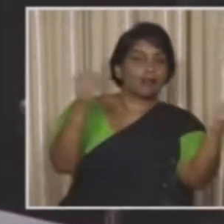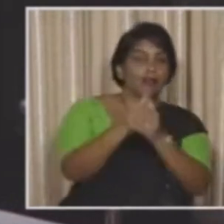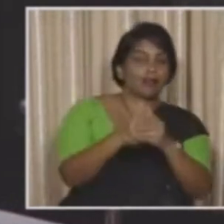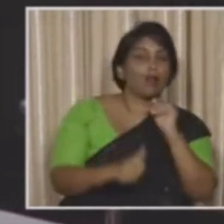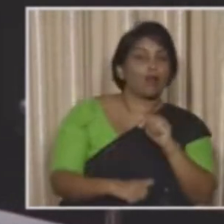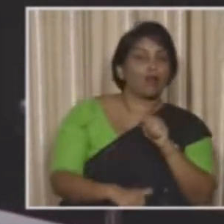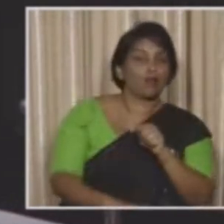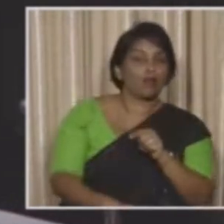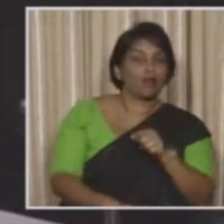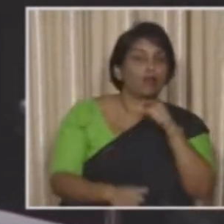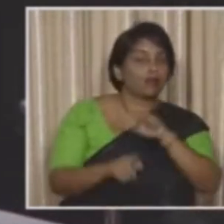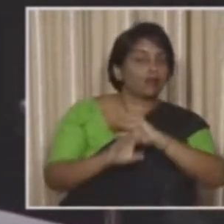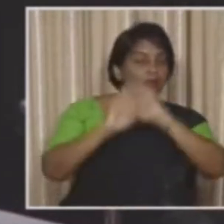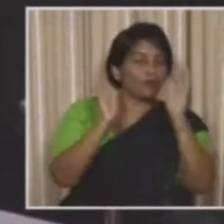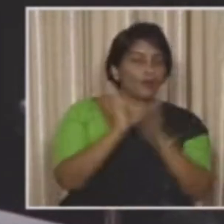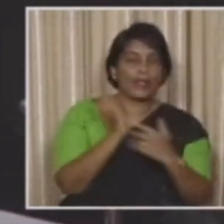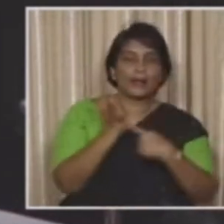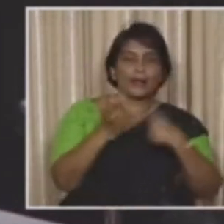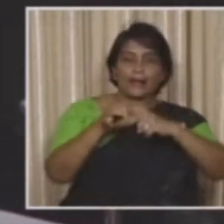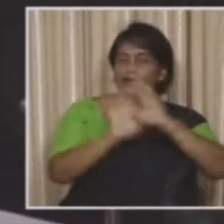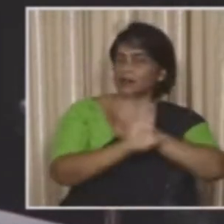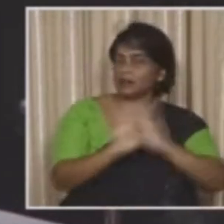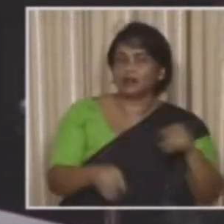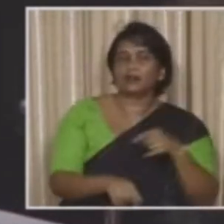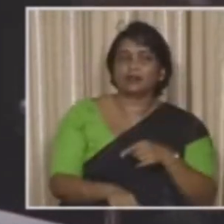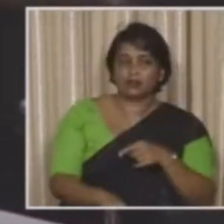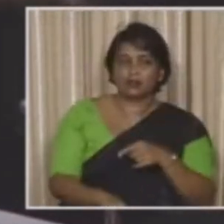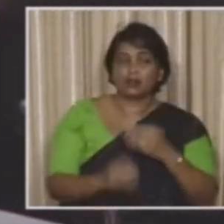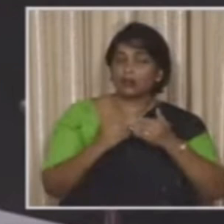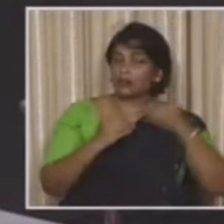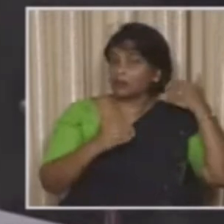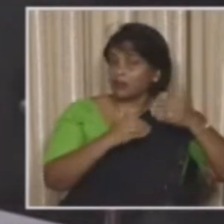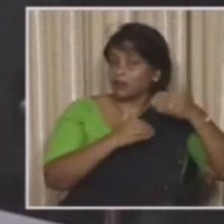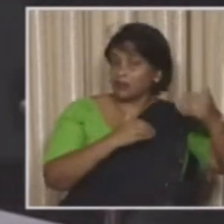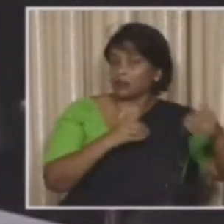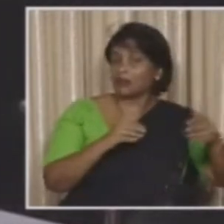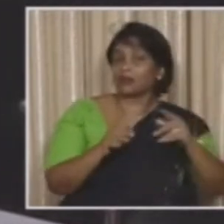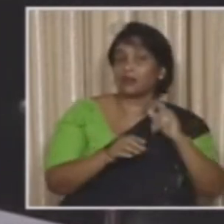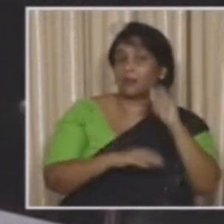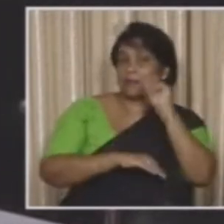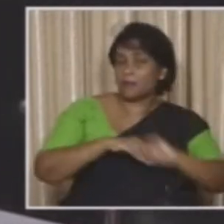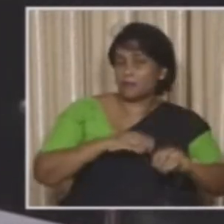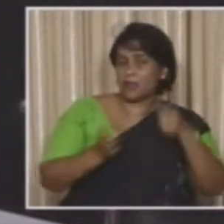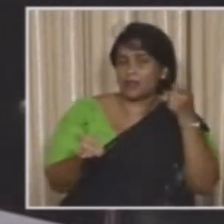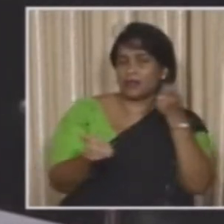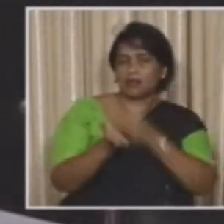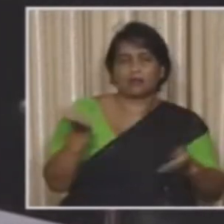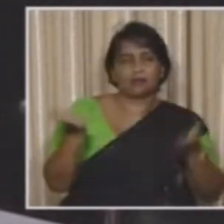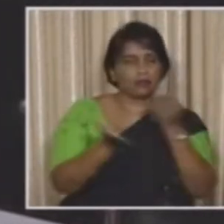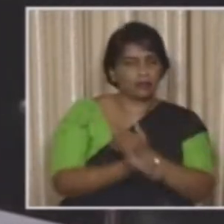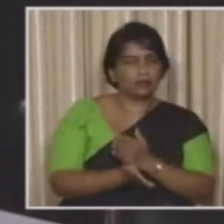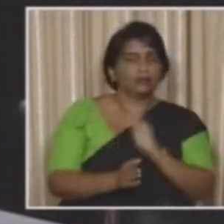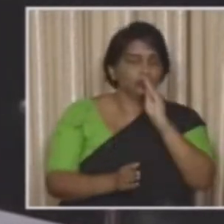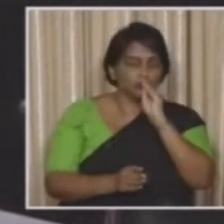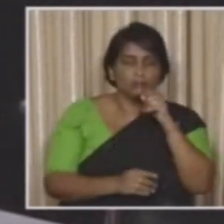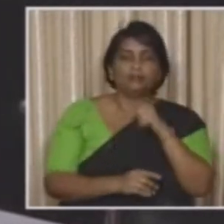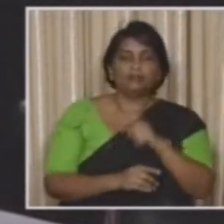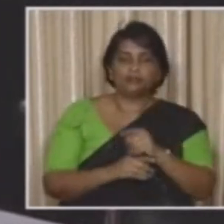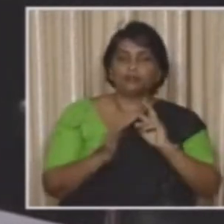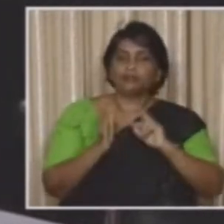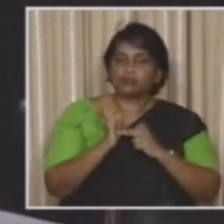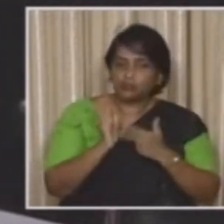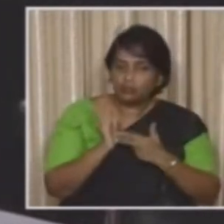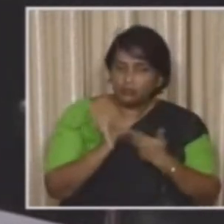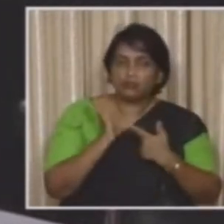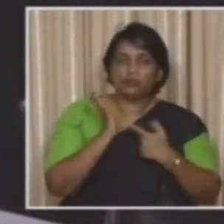කවුද? මේකක්වත් ටෙන්ඩර් ගඳවන්නේ නේ. මේවා දිගු කාලක ගිවිසුම් මේවා. අඩුමතරමේ නම් මෙහෙම ව්‍යාපෘතියක්